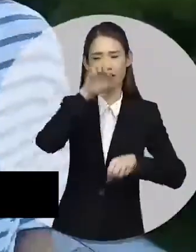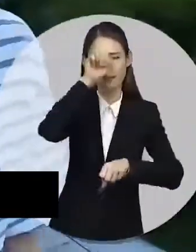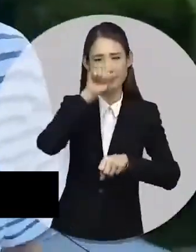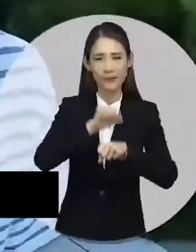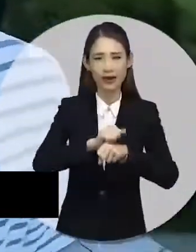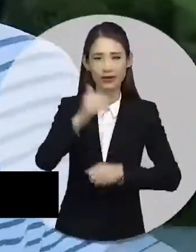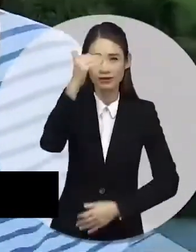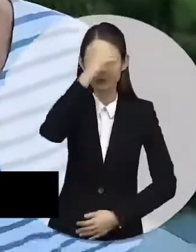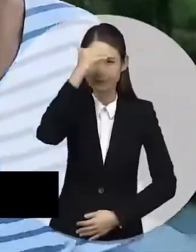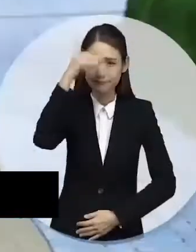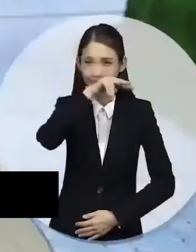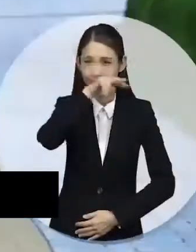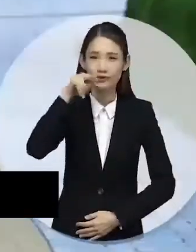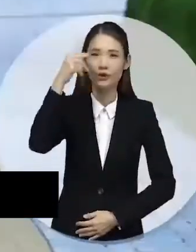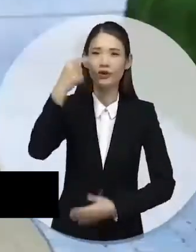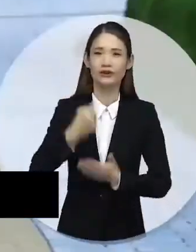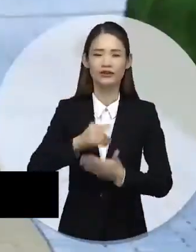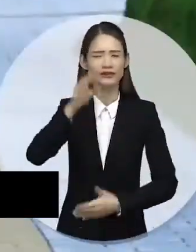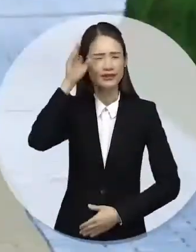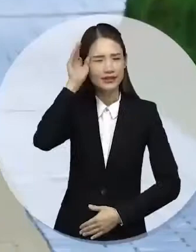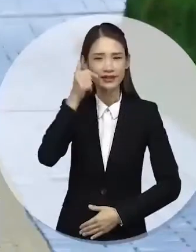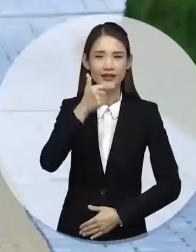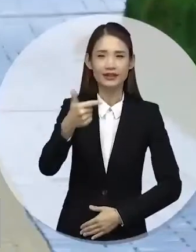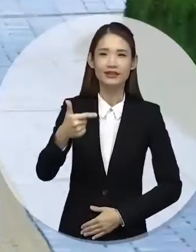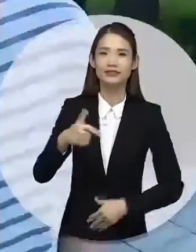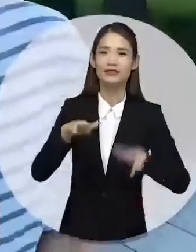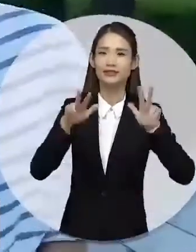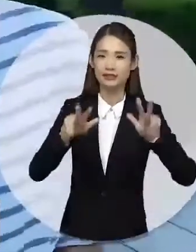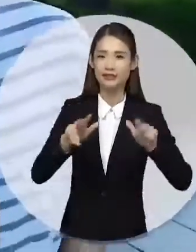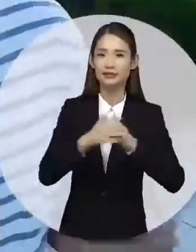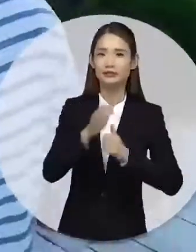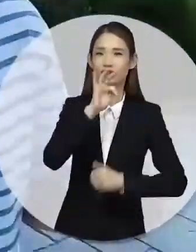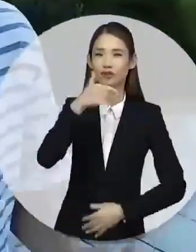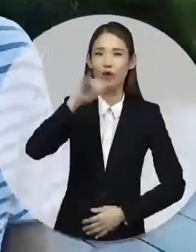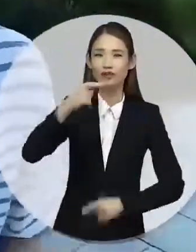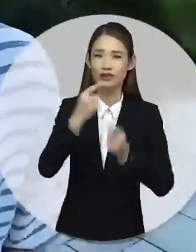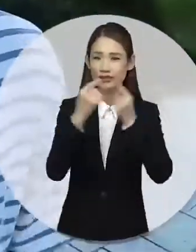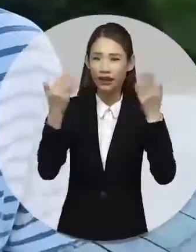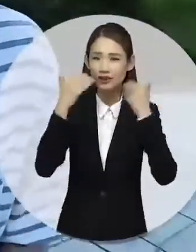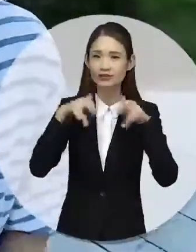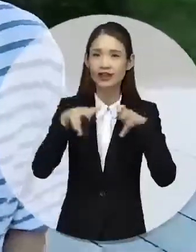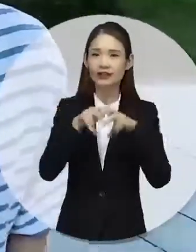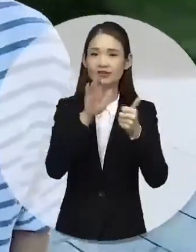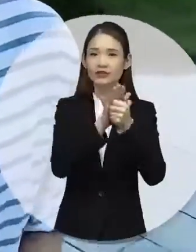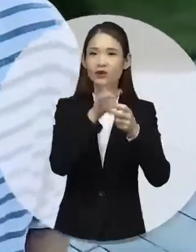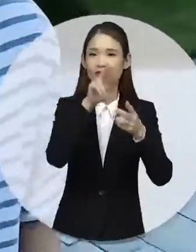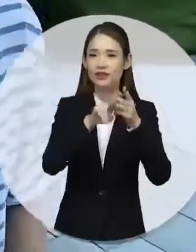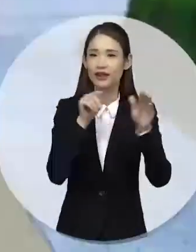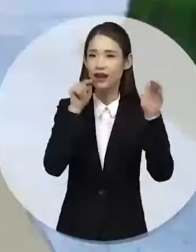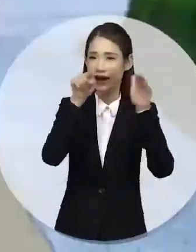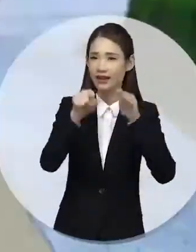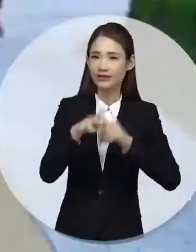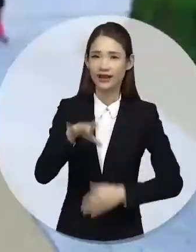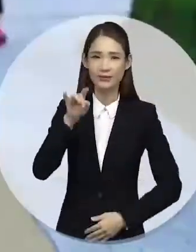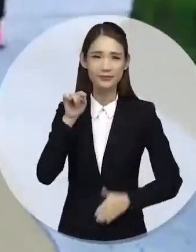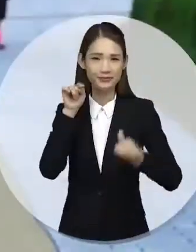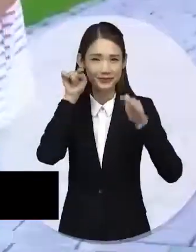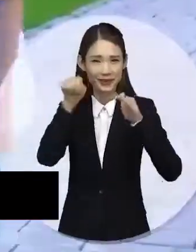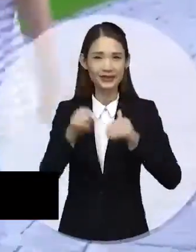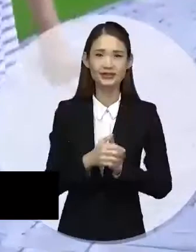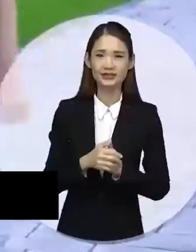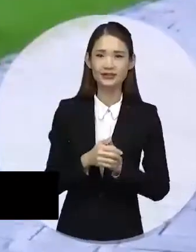해서 탐방을 왔어요. 아주 기대됩니다. 그래서 지금 연세대학교 장애학생 지원센터에 가보도록 하겠습니다.